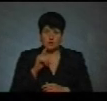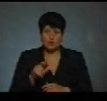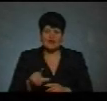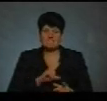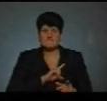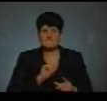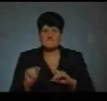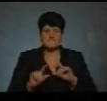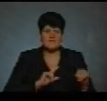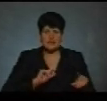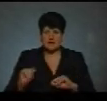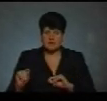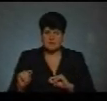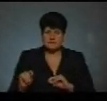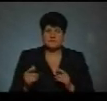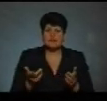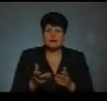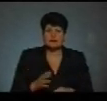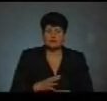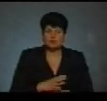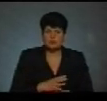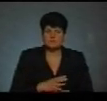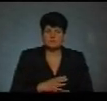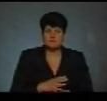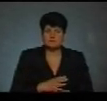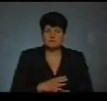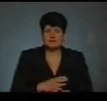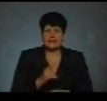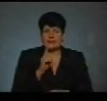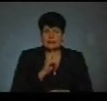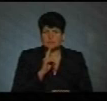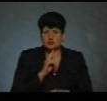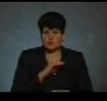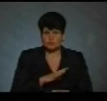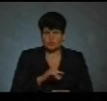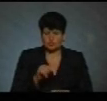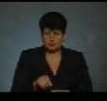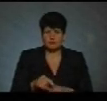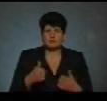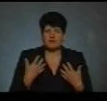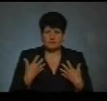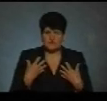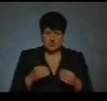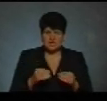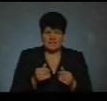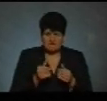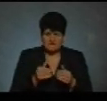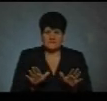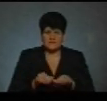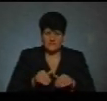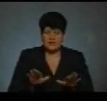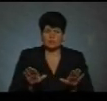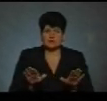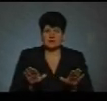виїхали, які були, скажімо так, тимчасово знаходились. Ми їх вже випустили, тому що ці